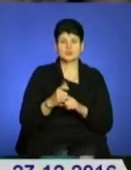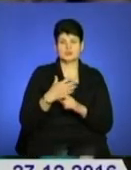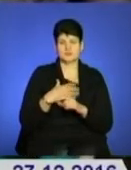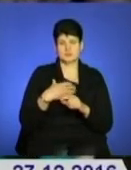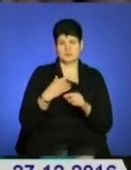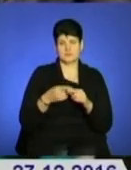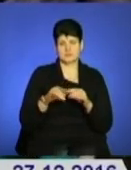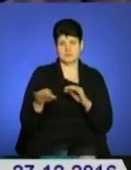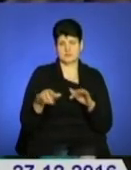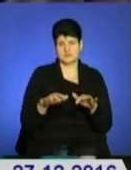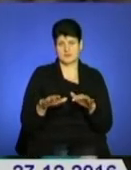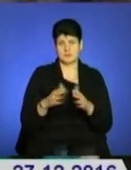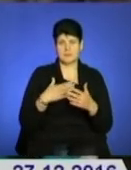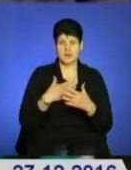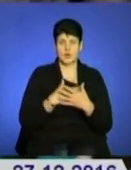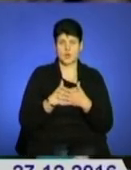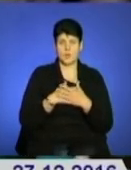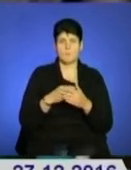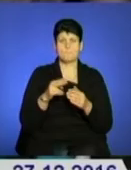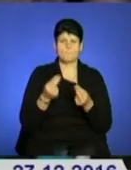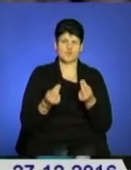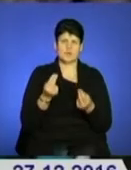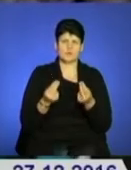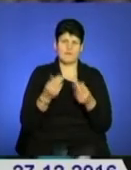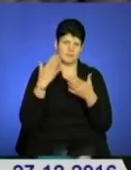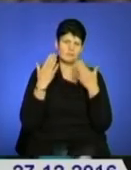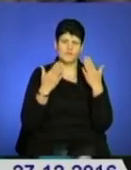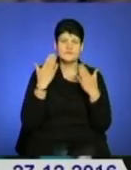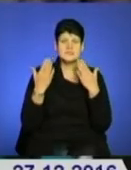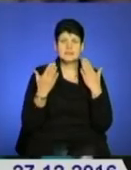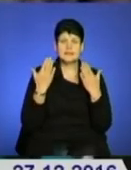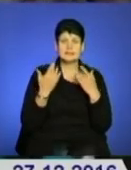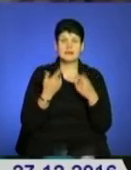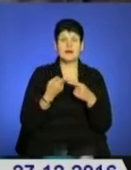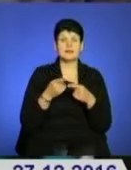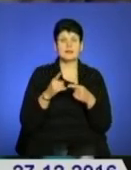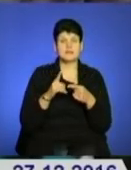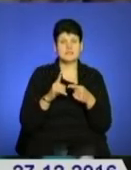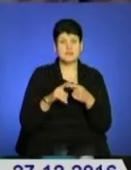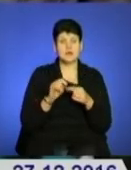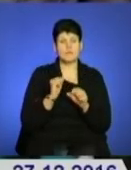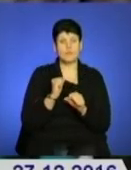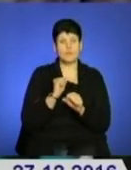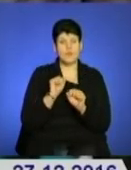що ми любимо пожартувати, повеселитися, але цими жартами ми можемо нанести шкоду нашому.